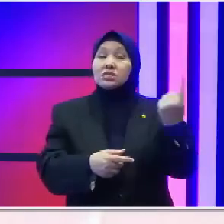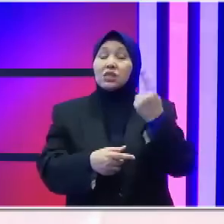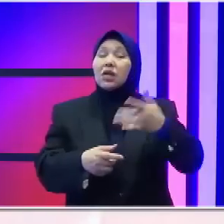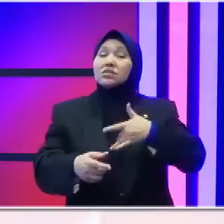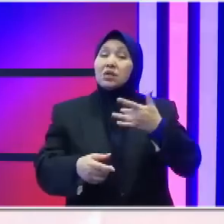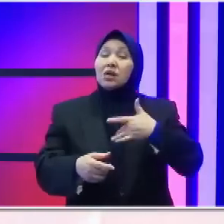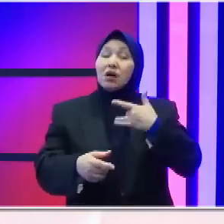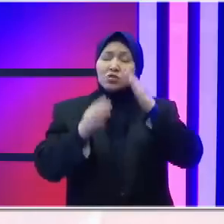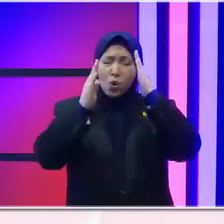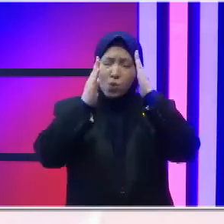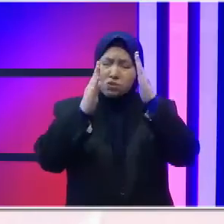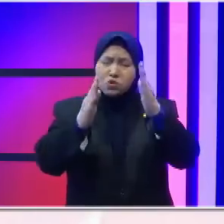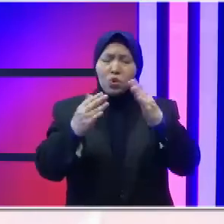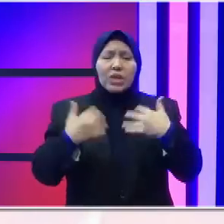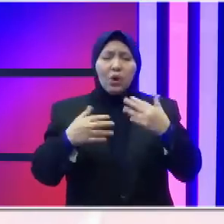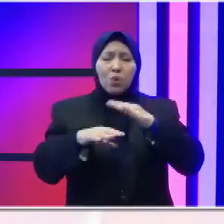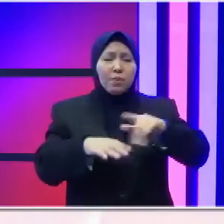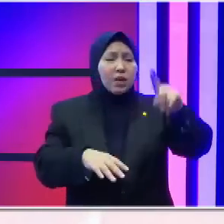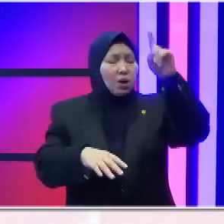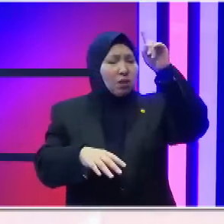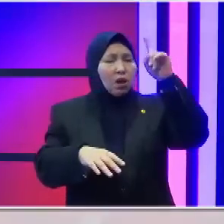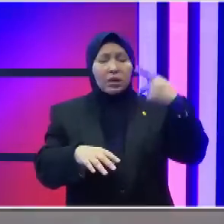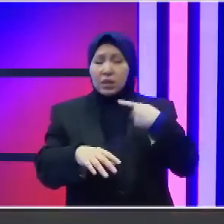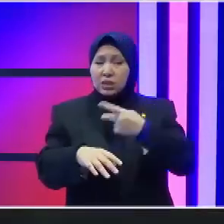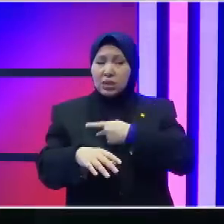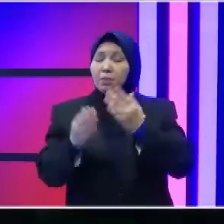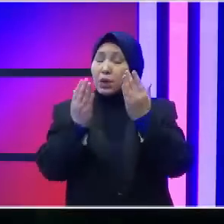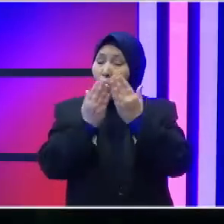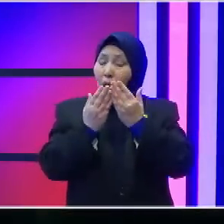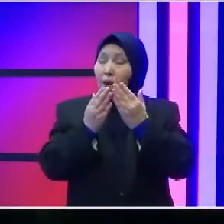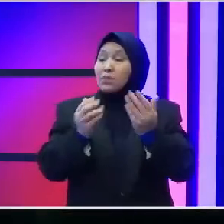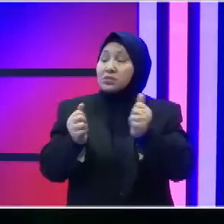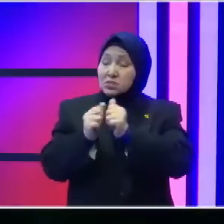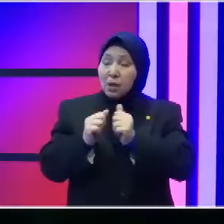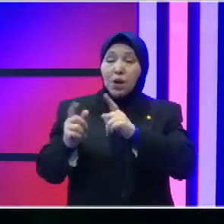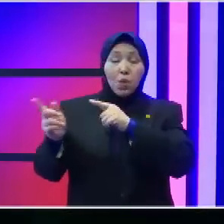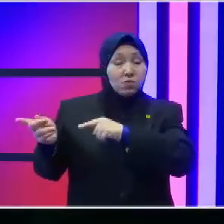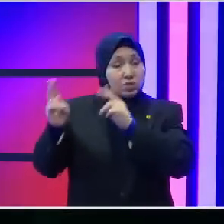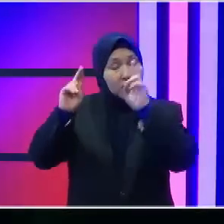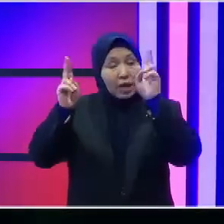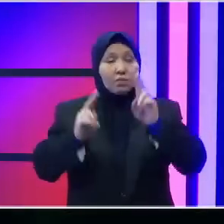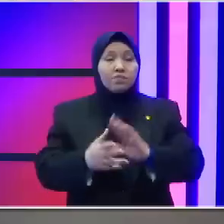rasa khusyuk takut kepada Allah. Kita berdoa bersama Ustaz Tirmizi.